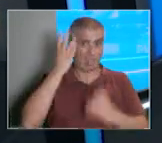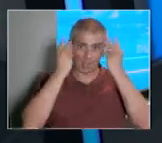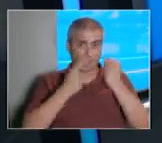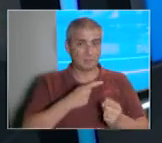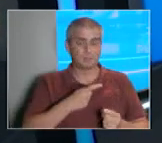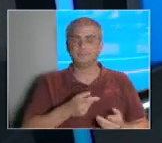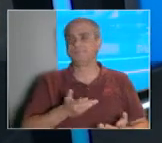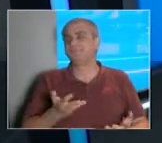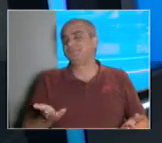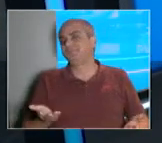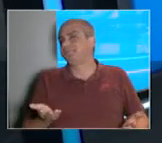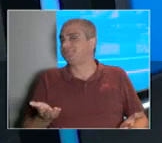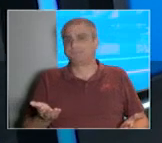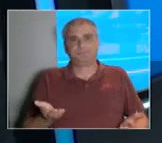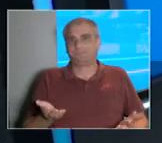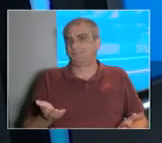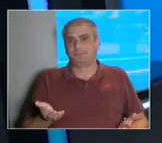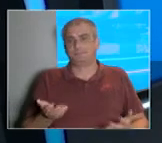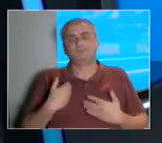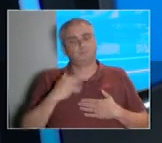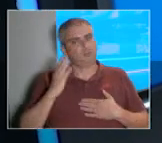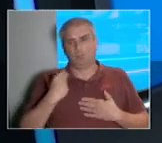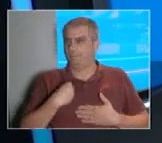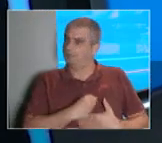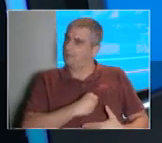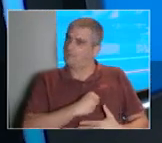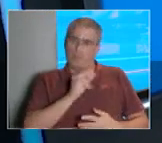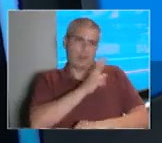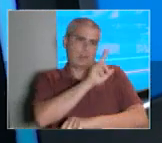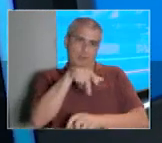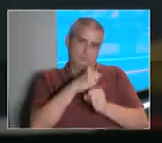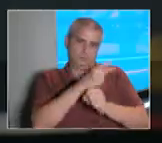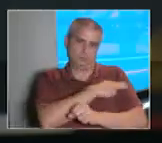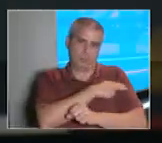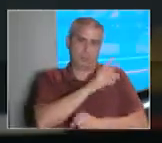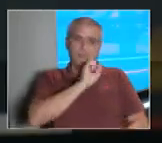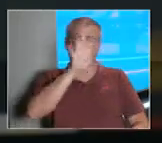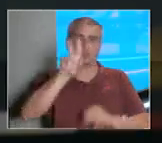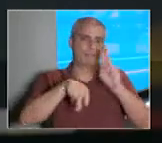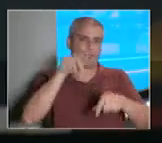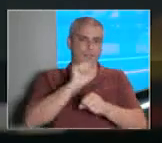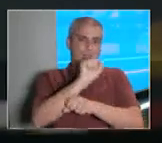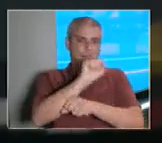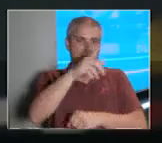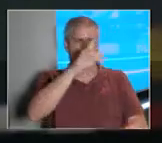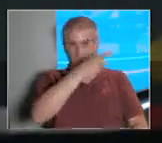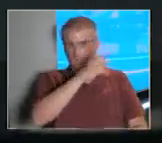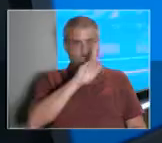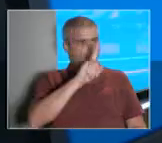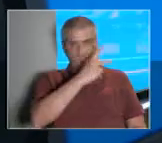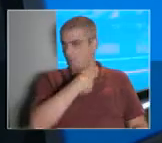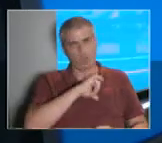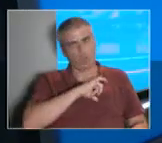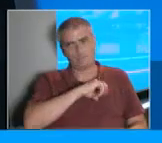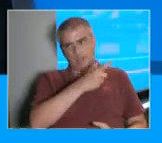תראו, אני יש לי חמלה רבה על המשטרה בכלל. גם זו שנשלחת לטפל במחאת בלפור, לא מקנה